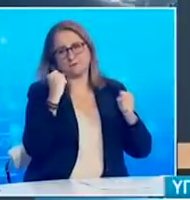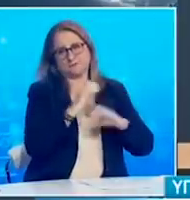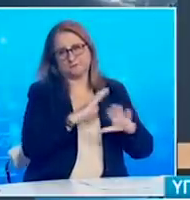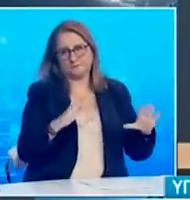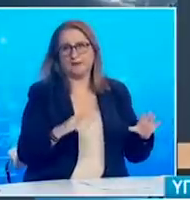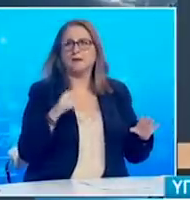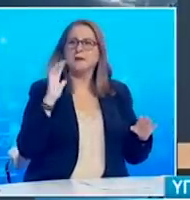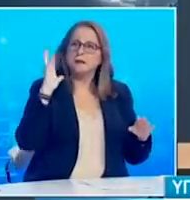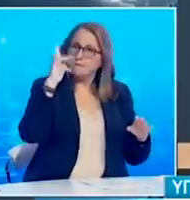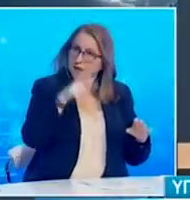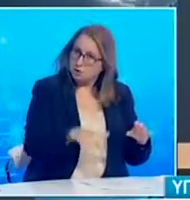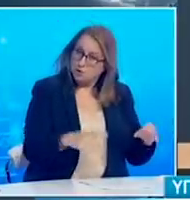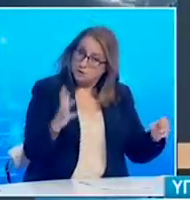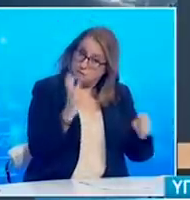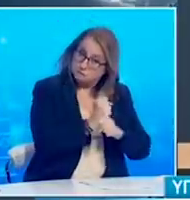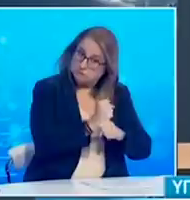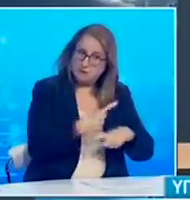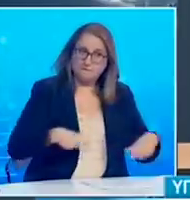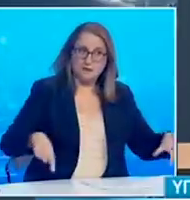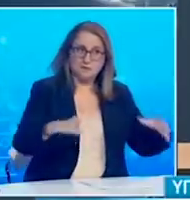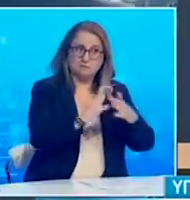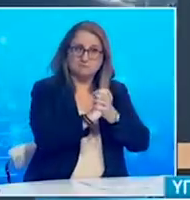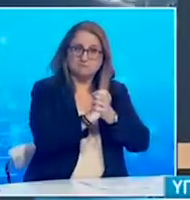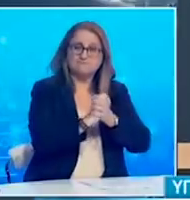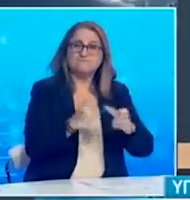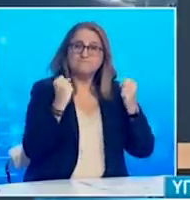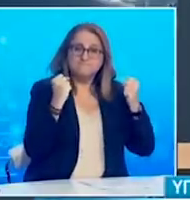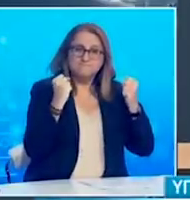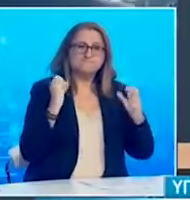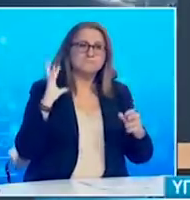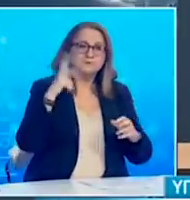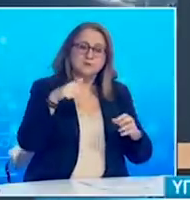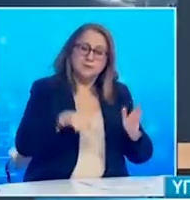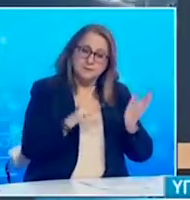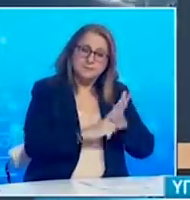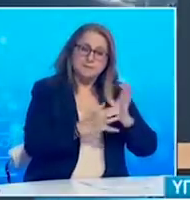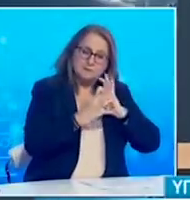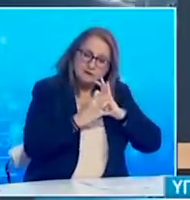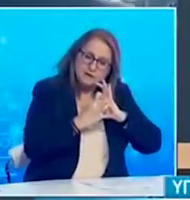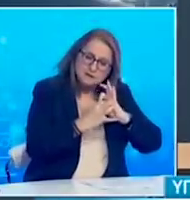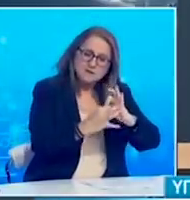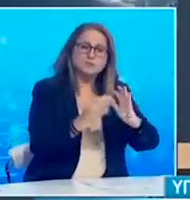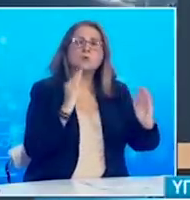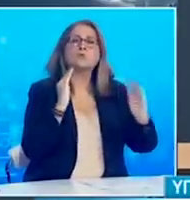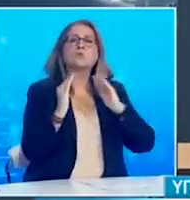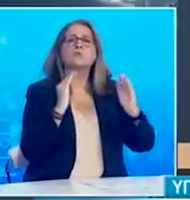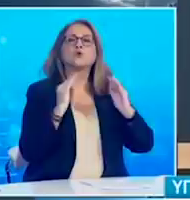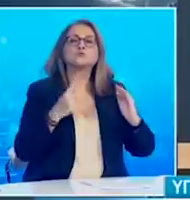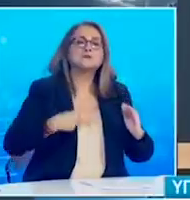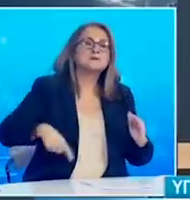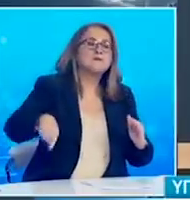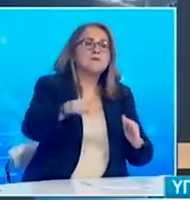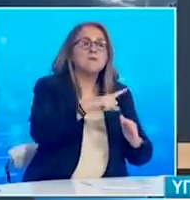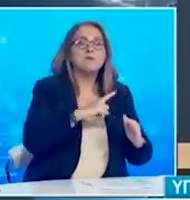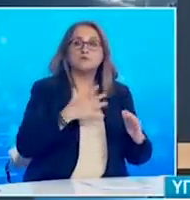μας, βγήκαμε νικητές. Και έτσι, μόνο έτσι, πρέπει να συνεχίσουμε. για να προστατεύσουμε τα αγαπημένα μας πρόσωπα, για να σπάσουμε